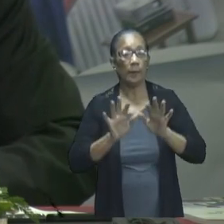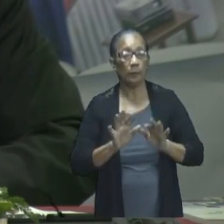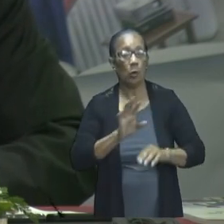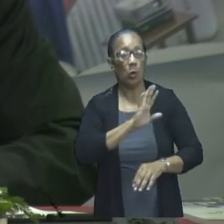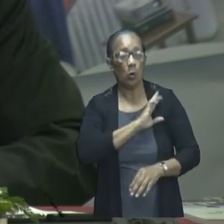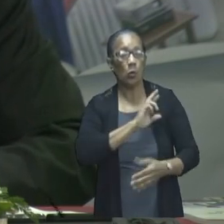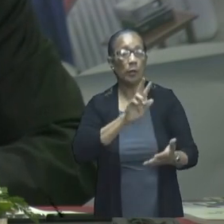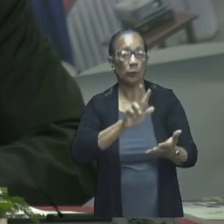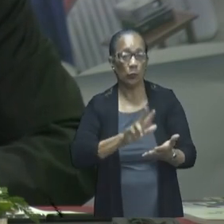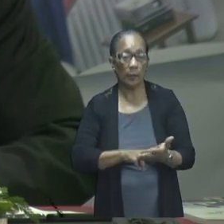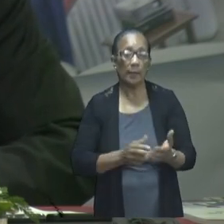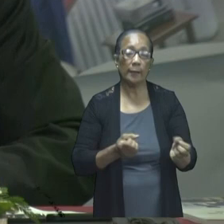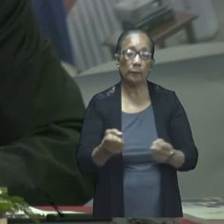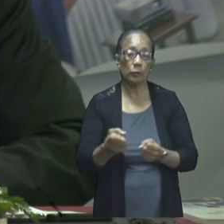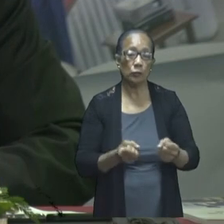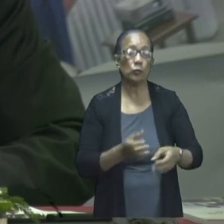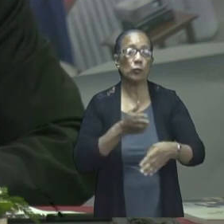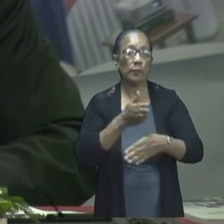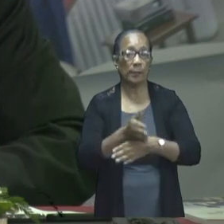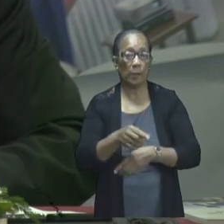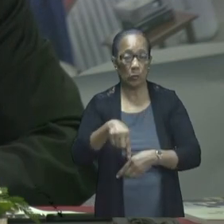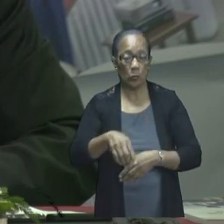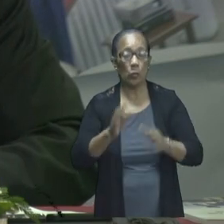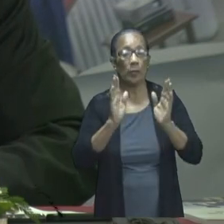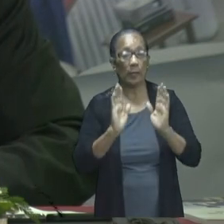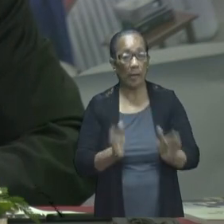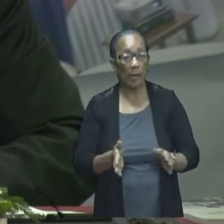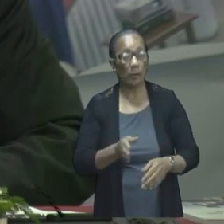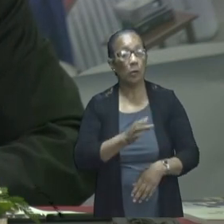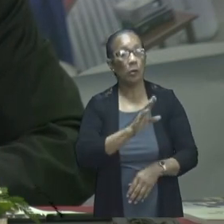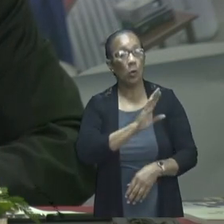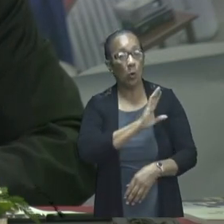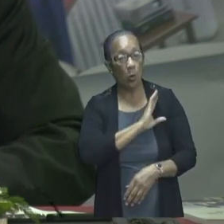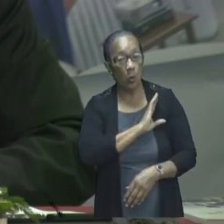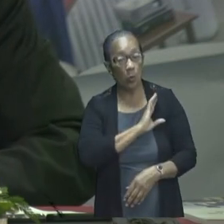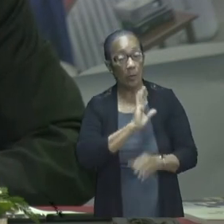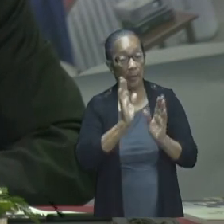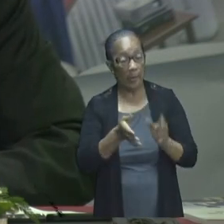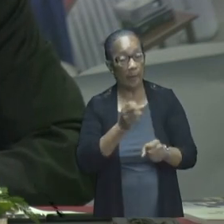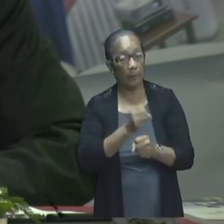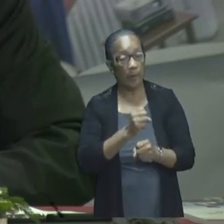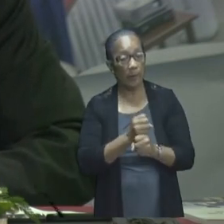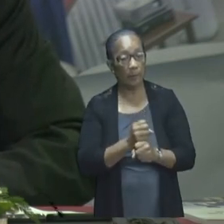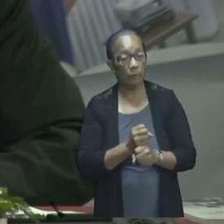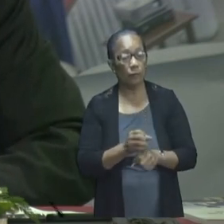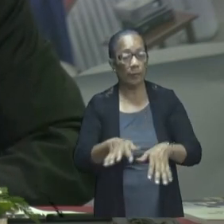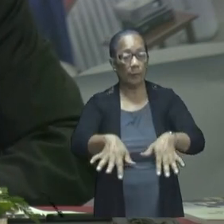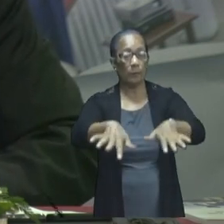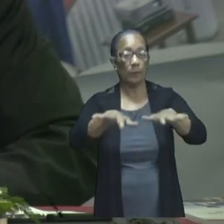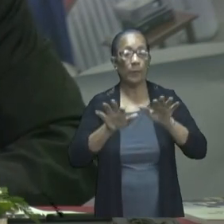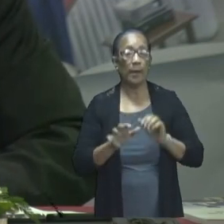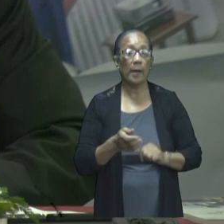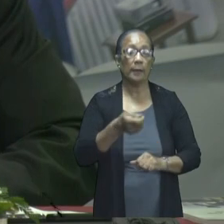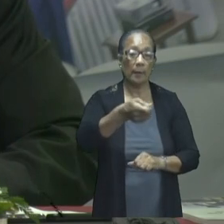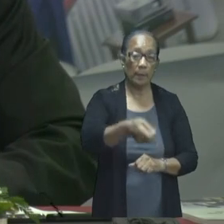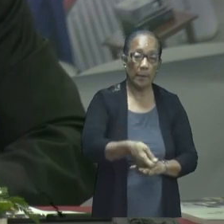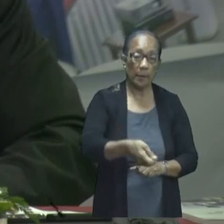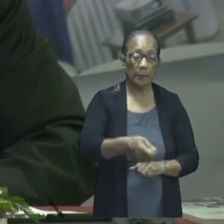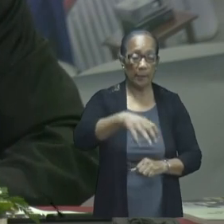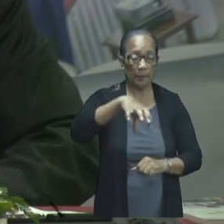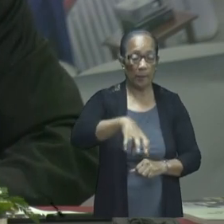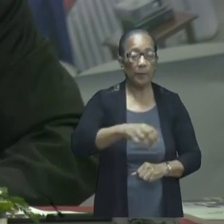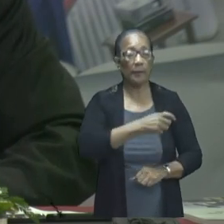en bestuursrechtspraak snel klaar dat wordt binnenkort ook gereed gemaakt voor het parlement aan die goed te keuren op het kabinet van de president